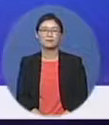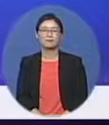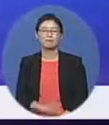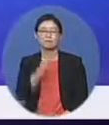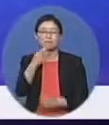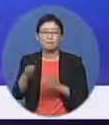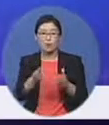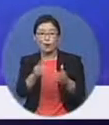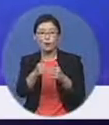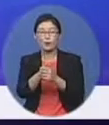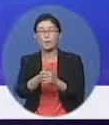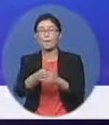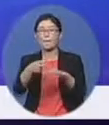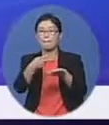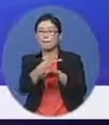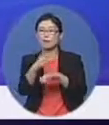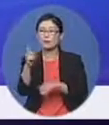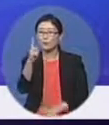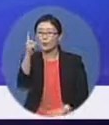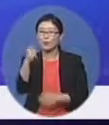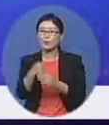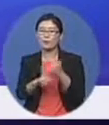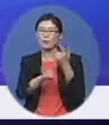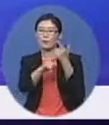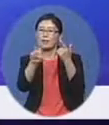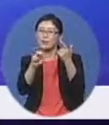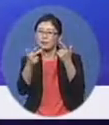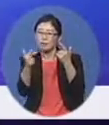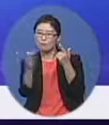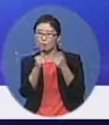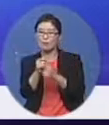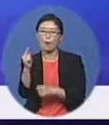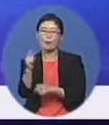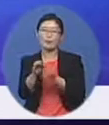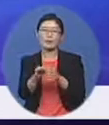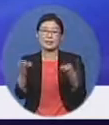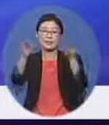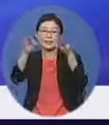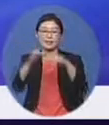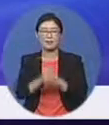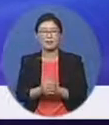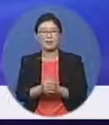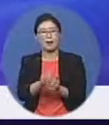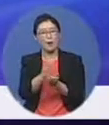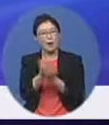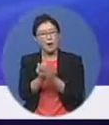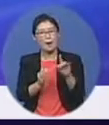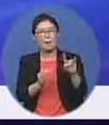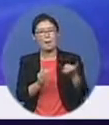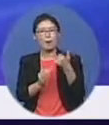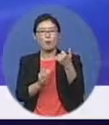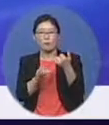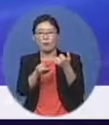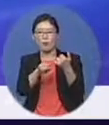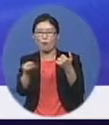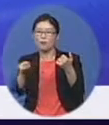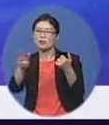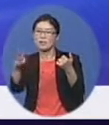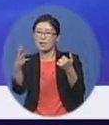경기도 시내버스 요금이 오는 27일부터 인상됩니다. 이 종류에 따라 150원에서 400원까지